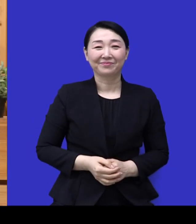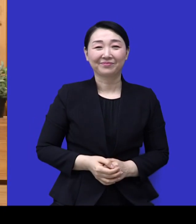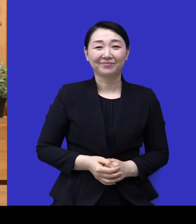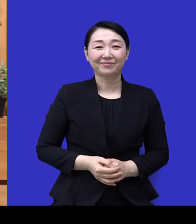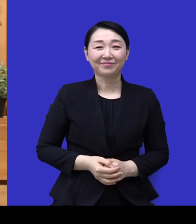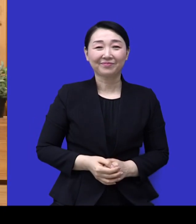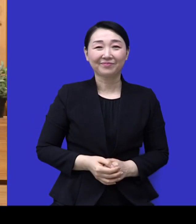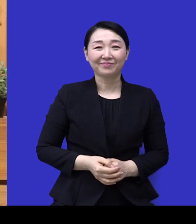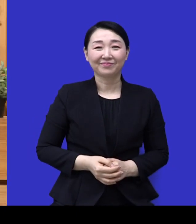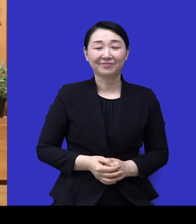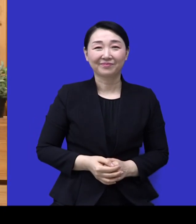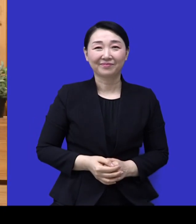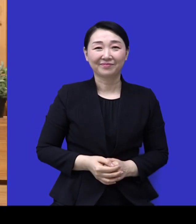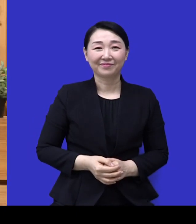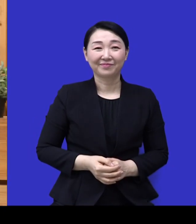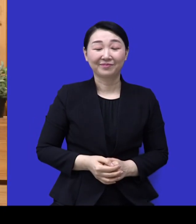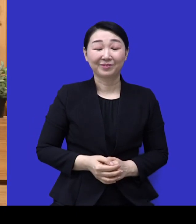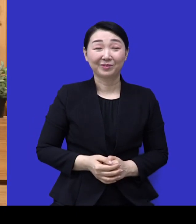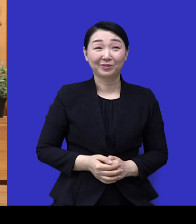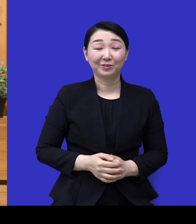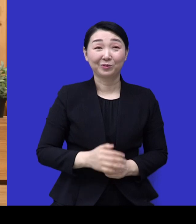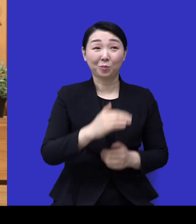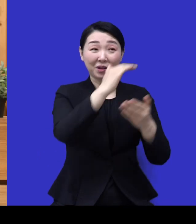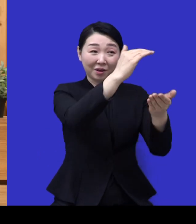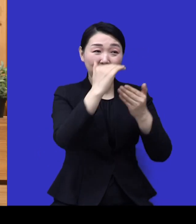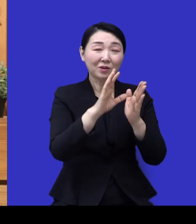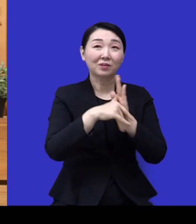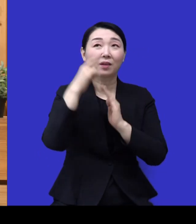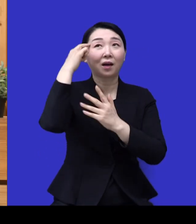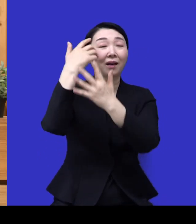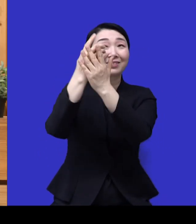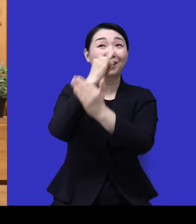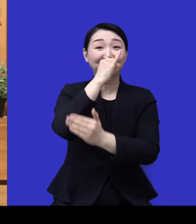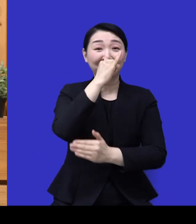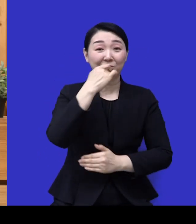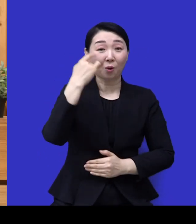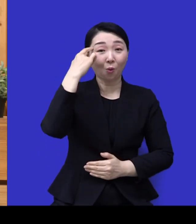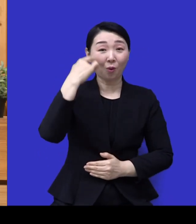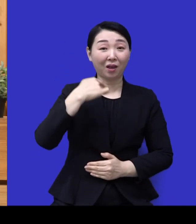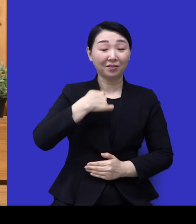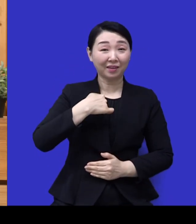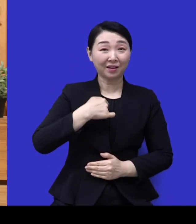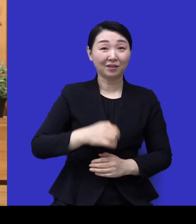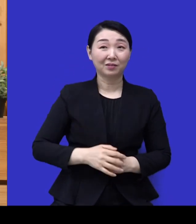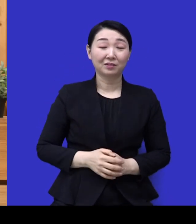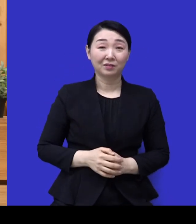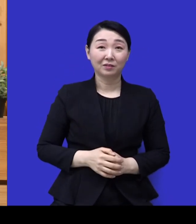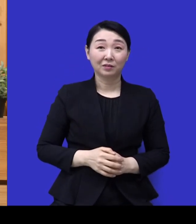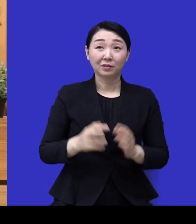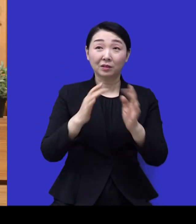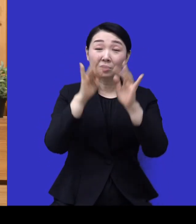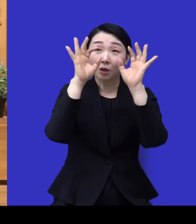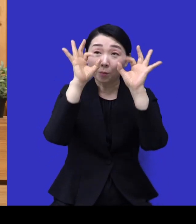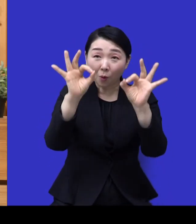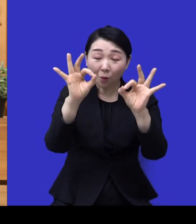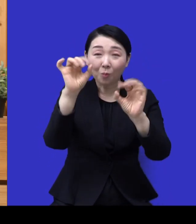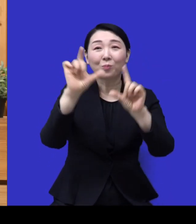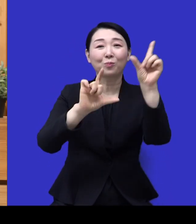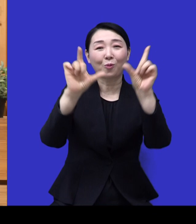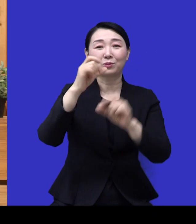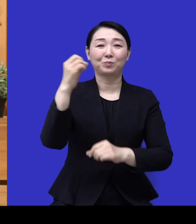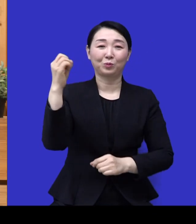아니 정말 갑자기 듣는데 이게 상상이 돼요. 네. 제가 그 플랫폼 보고 있을 제 모습과 네.